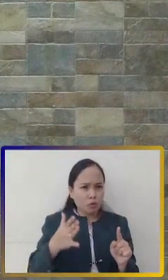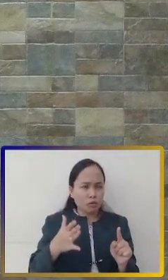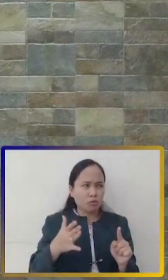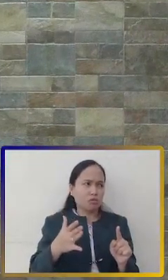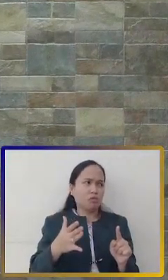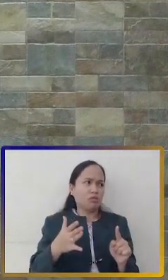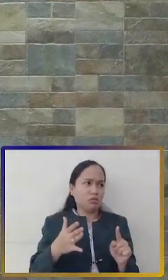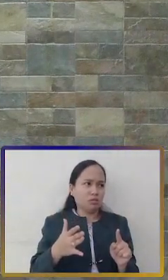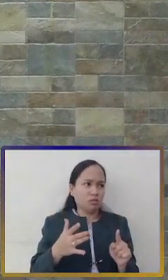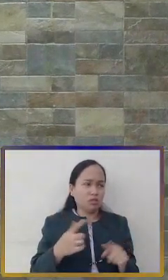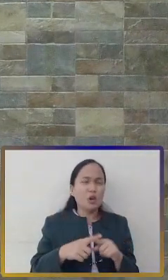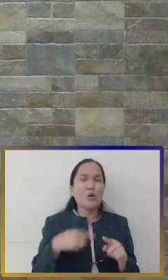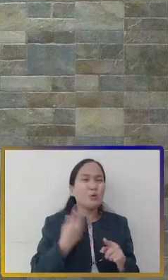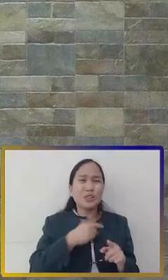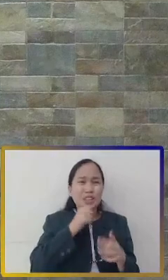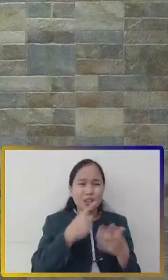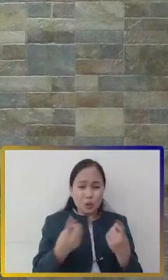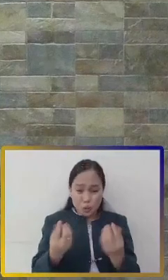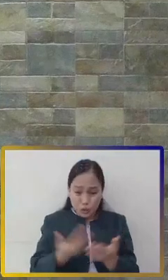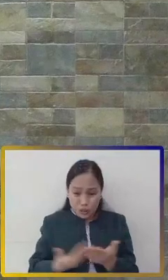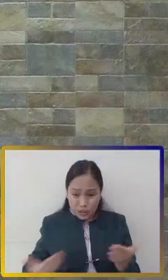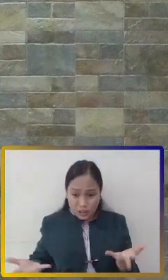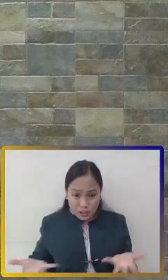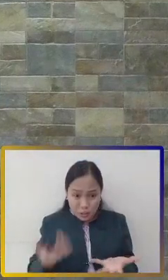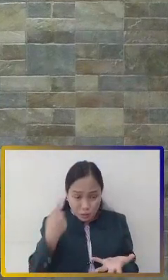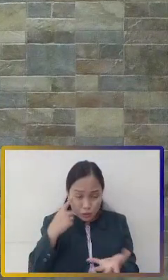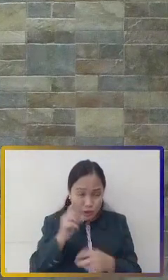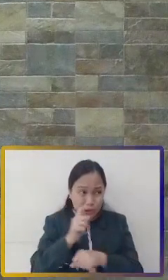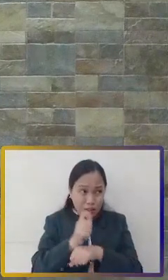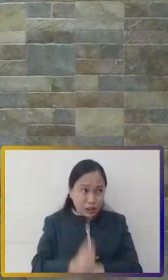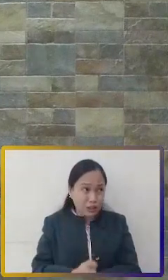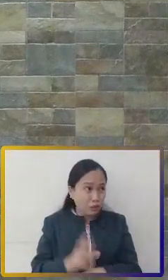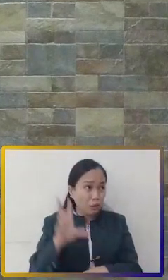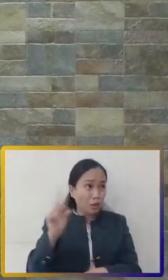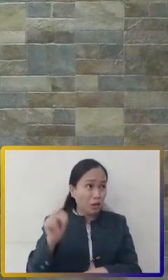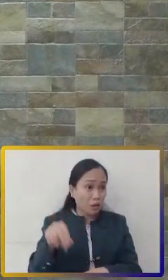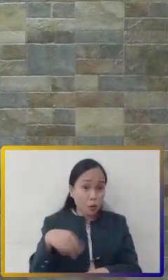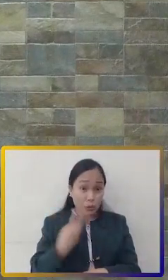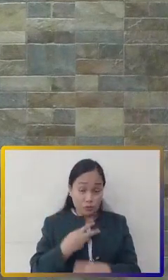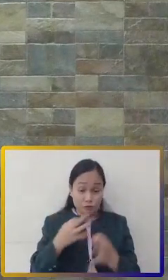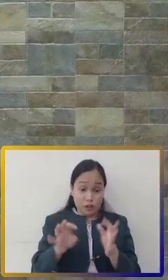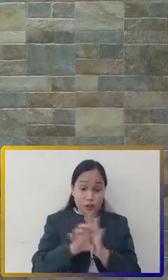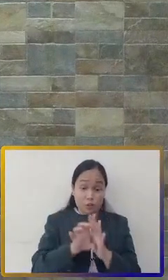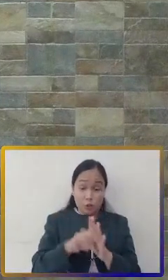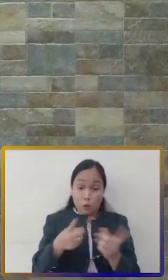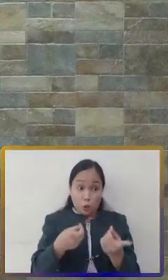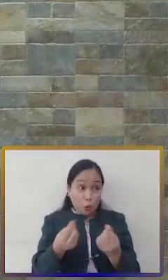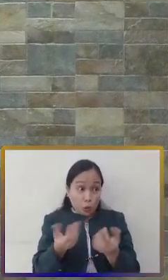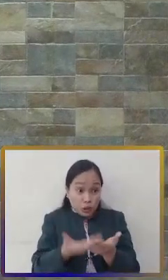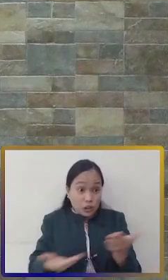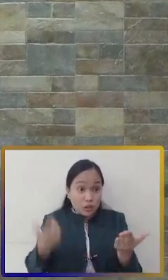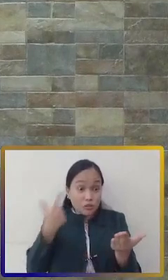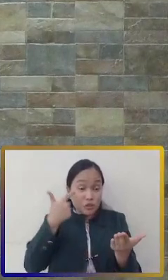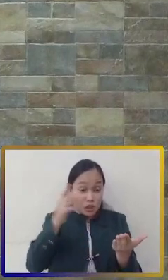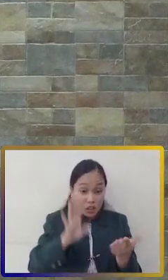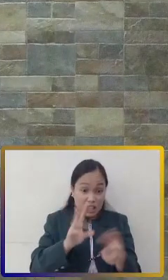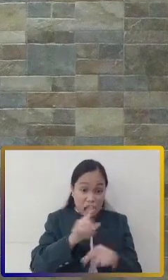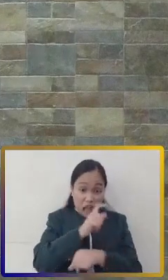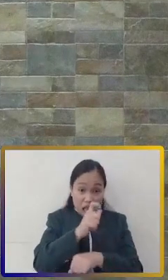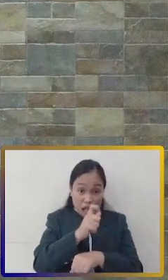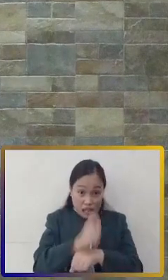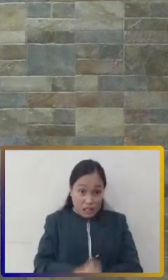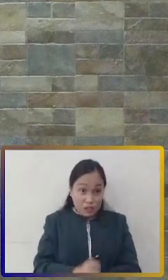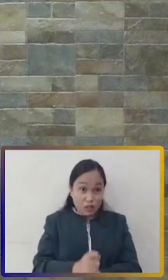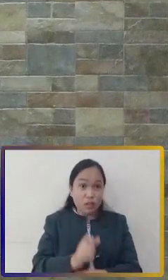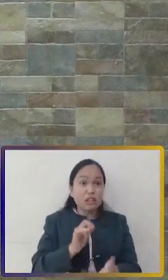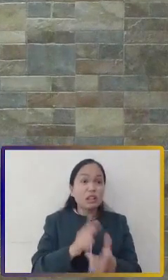You see, we are not doing things here traditionally. Because when you do things traditionally, you will do things emotionally. And